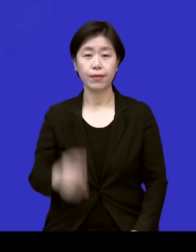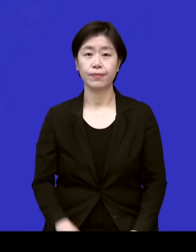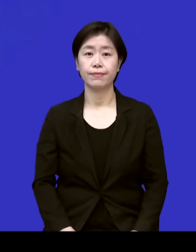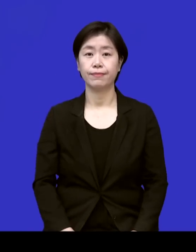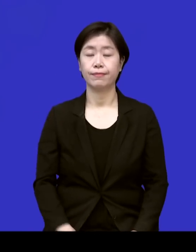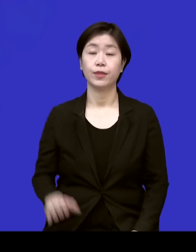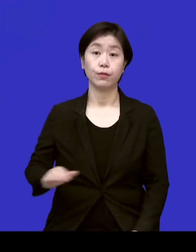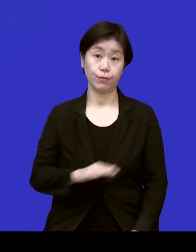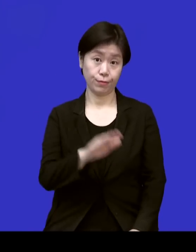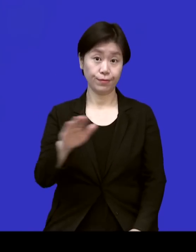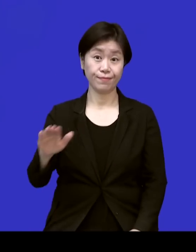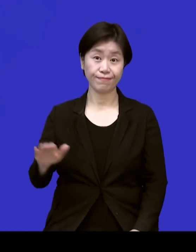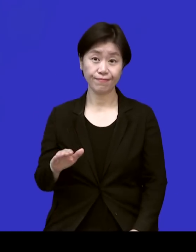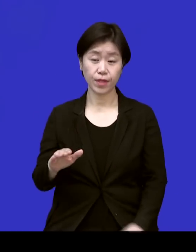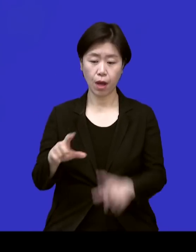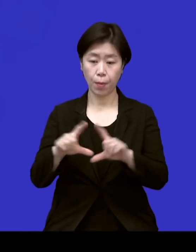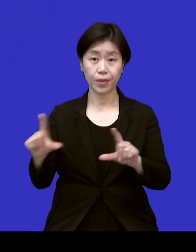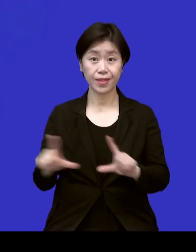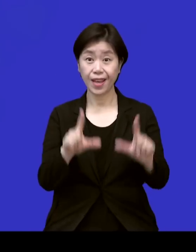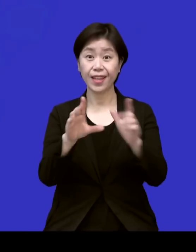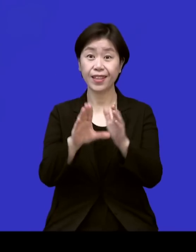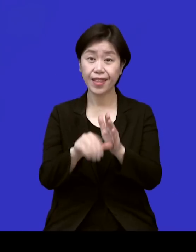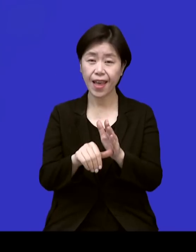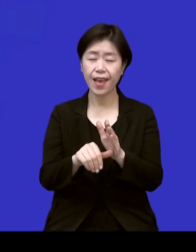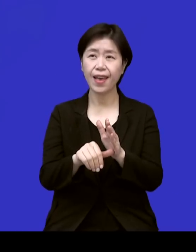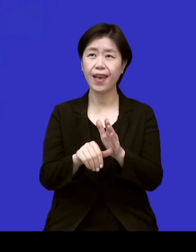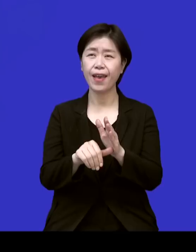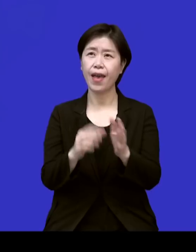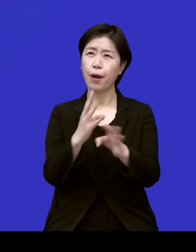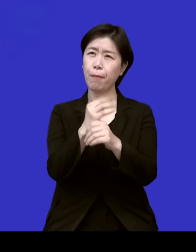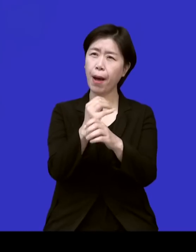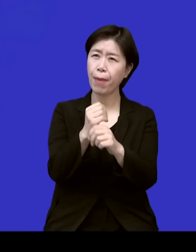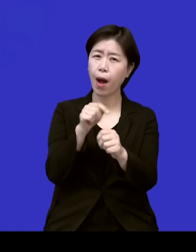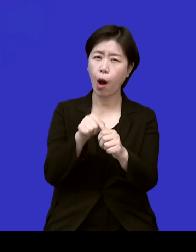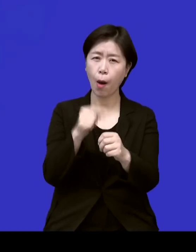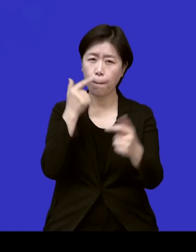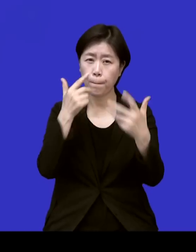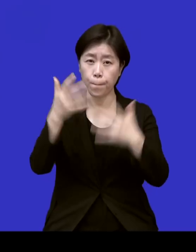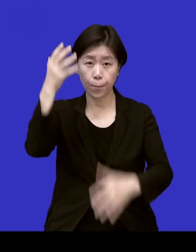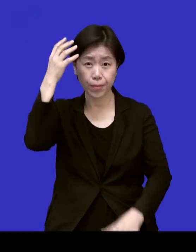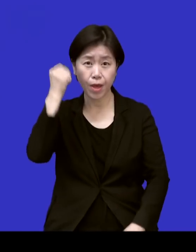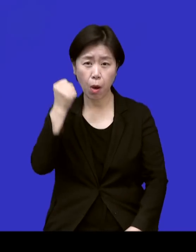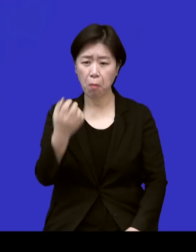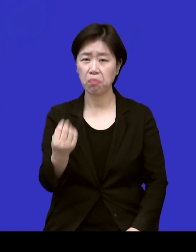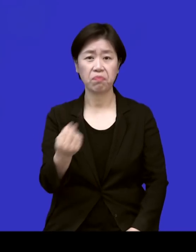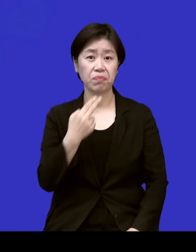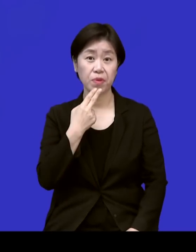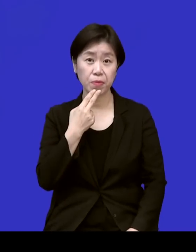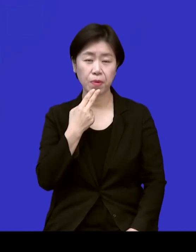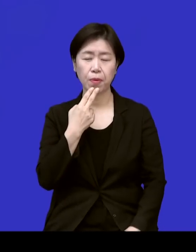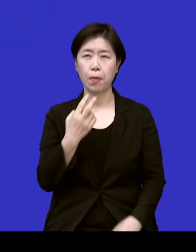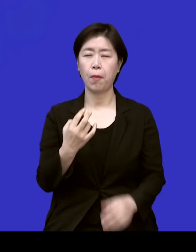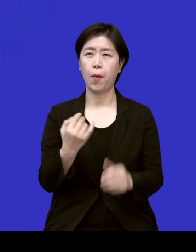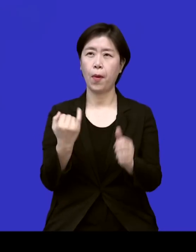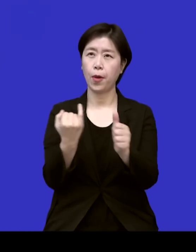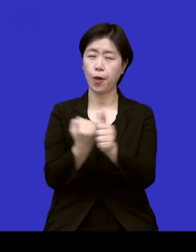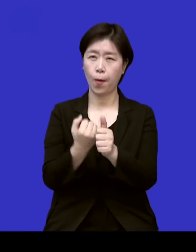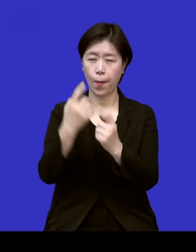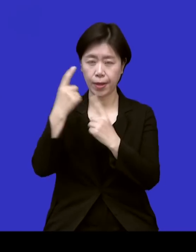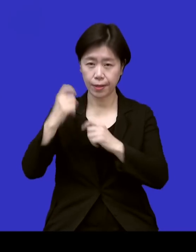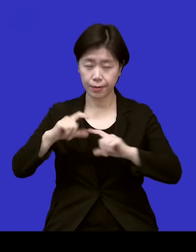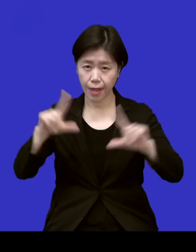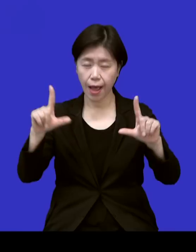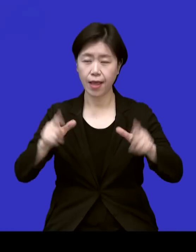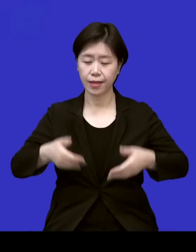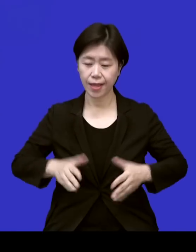살면서 네. 그 연도와 날짜를 기억하는 날이 그렇게 네. 많지 않잖아요. 네, 네. 뭐 그렇죠. 생일, 뭐 결혼기념일. 네, 네. 네, 저에게 너무